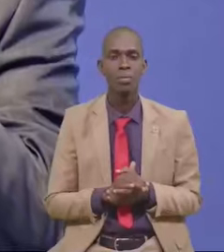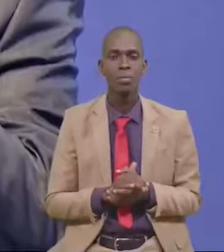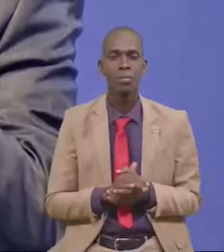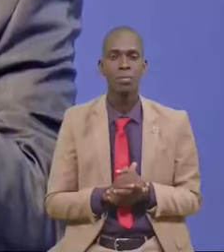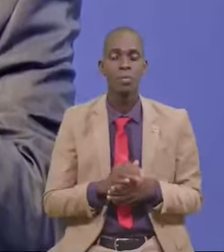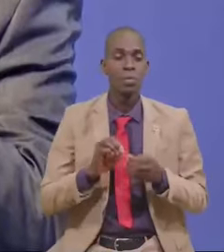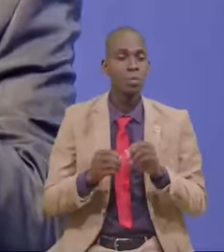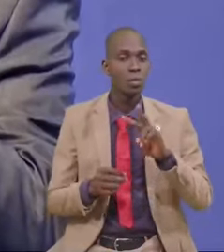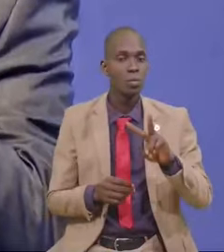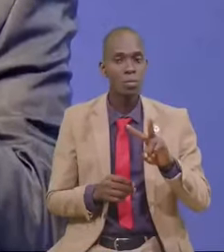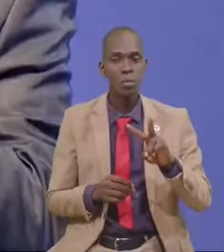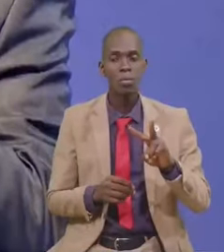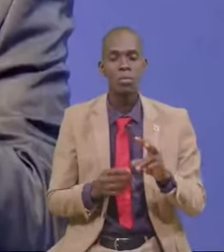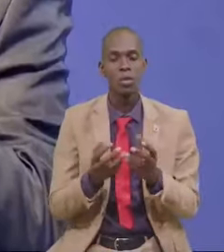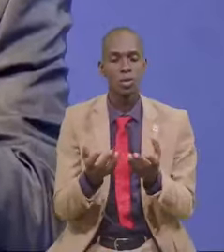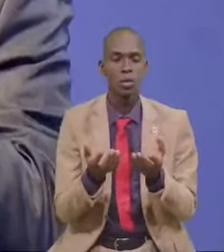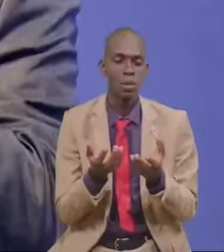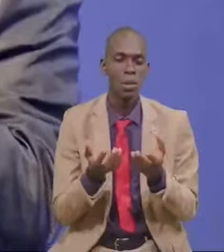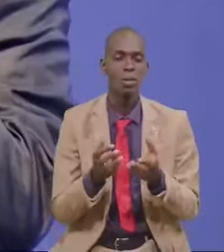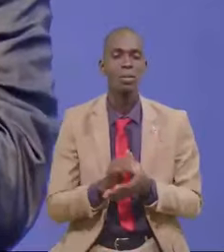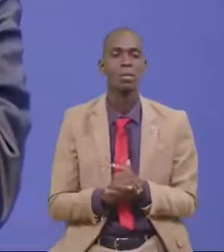Deuxièmement, le désir.